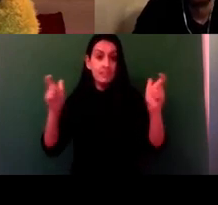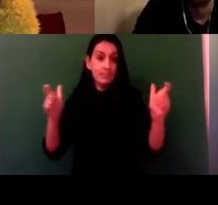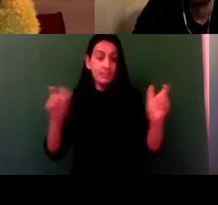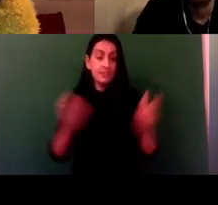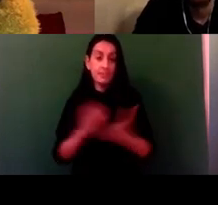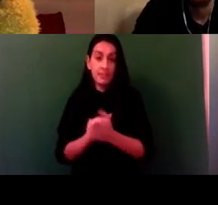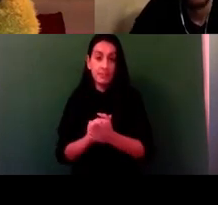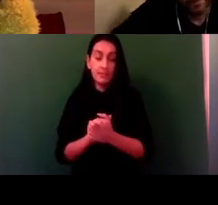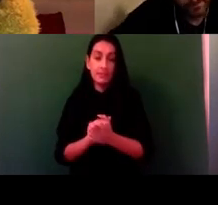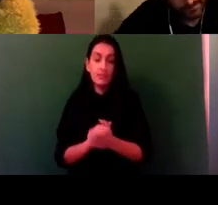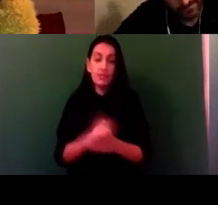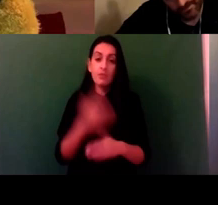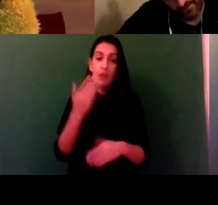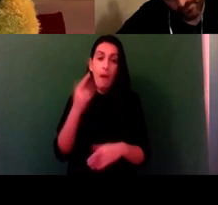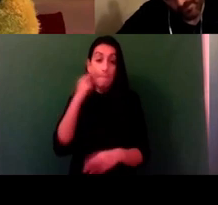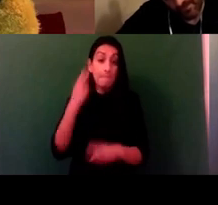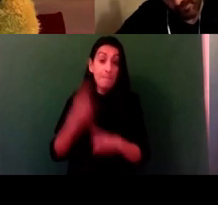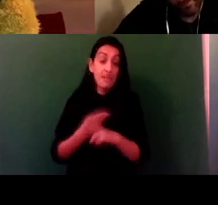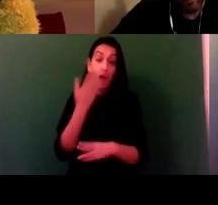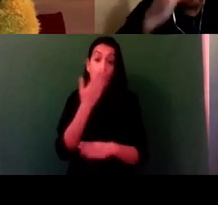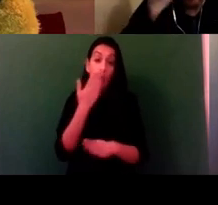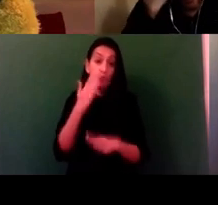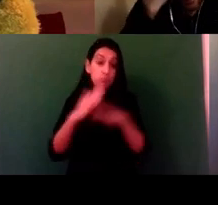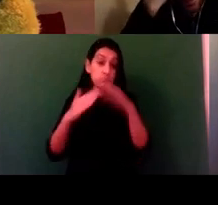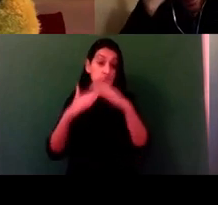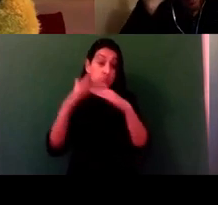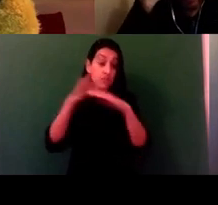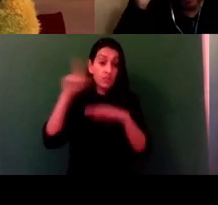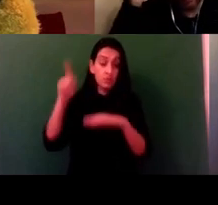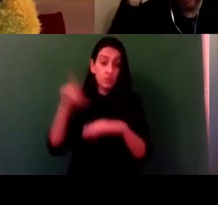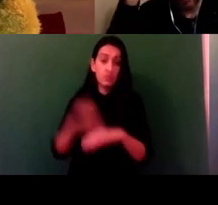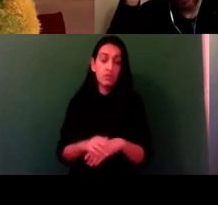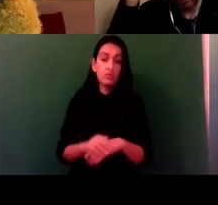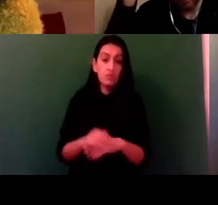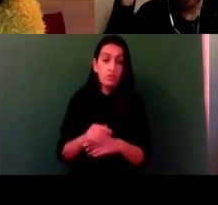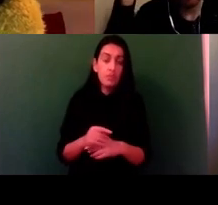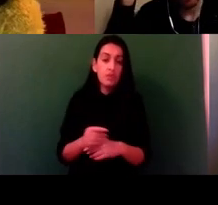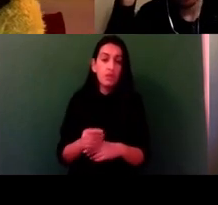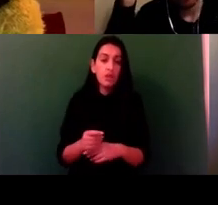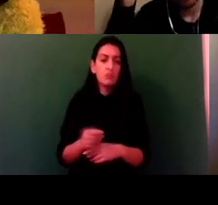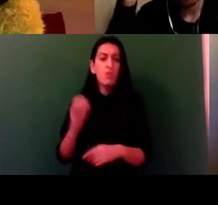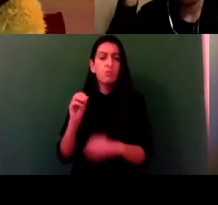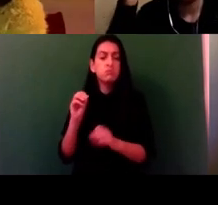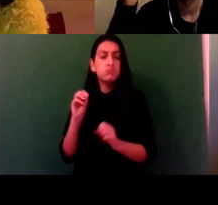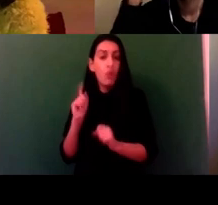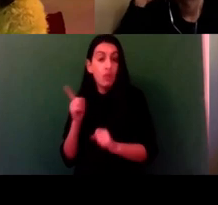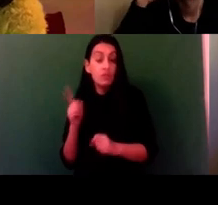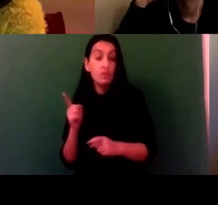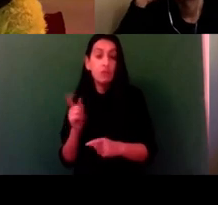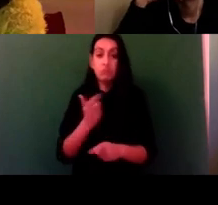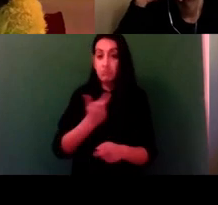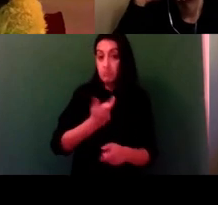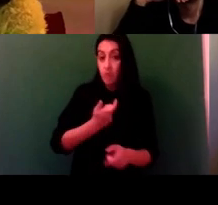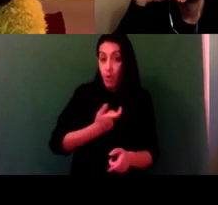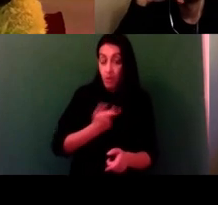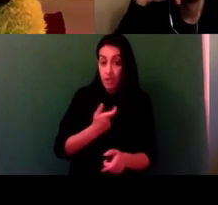haftadan örnek verdim. İşte oradaki yönetim, öğretmenler, öğrenciler, veliler falan bunlarla birebir iletişime kurup çok sağlıklı bir süreç yürütmek